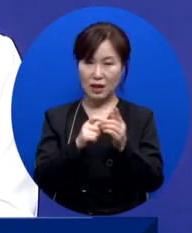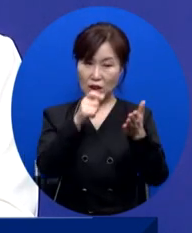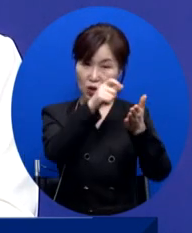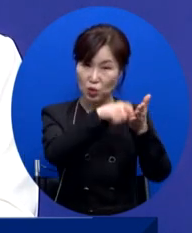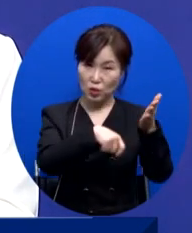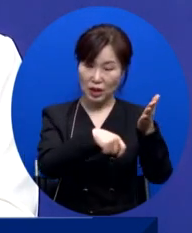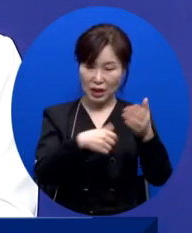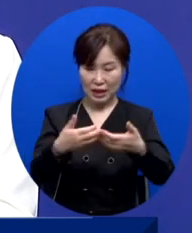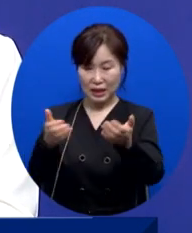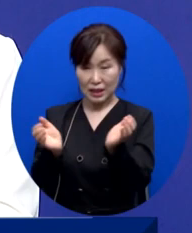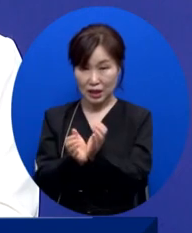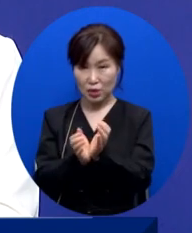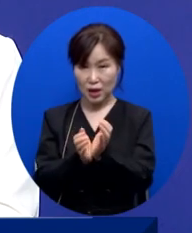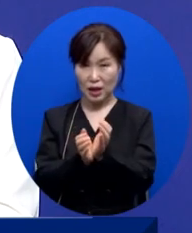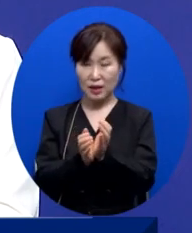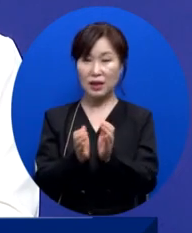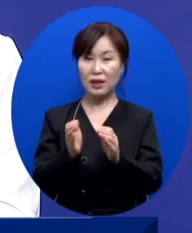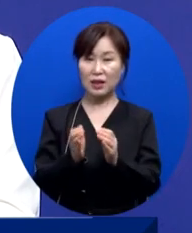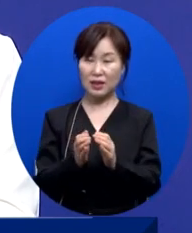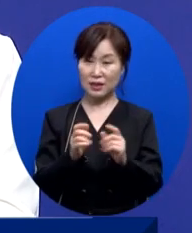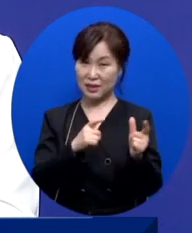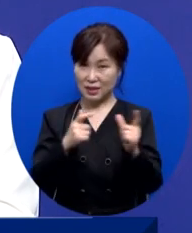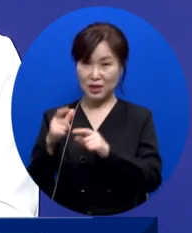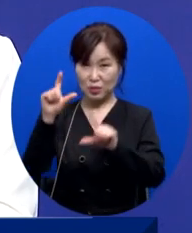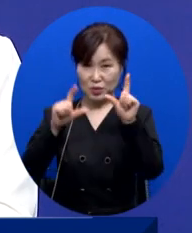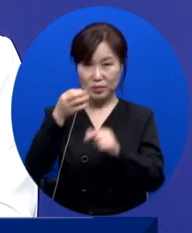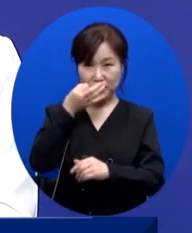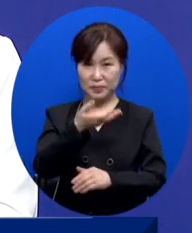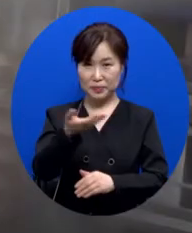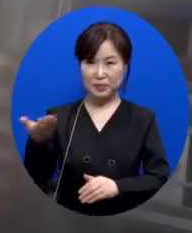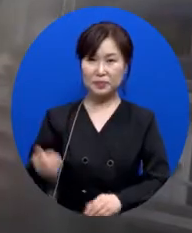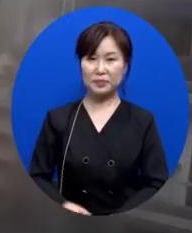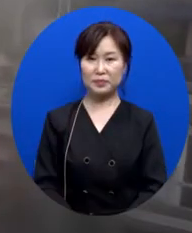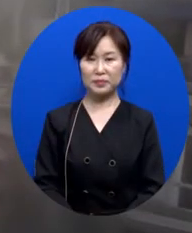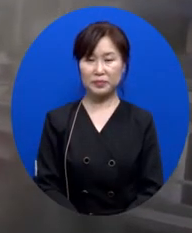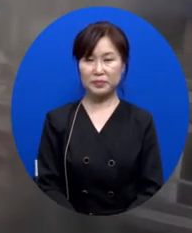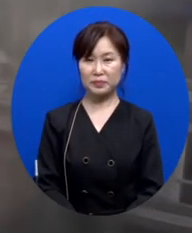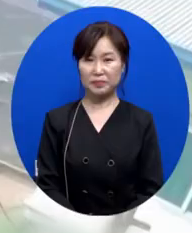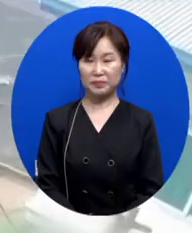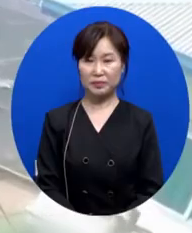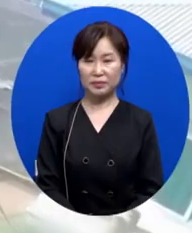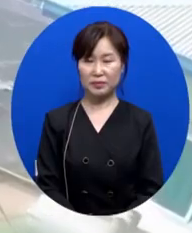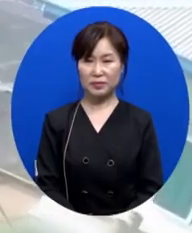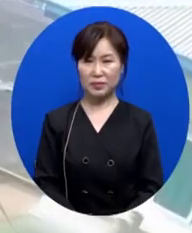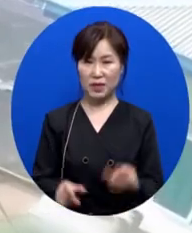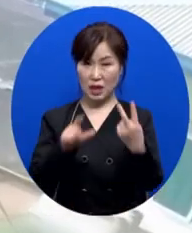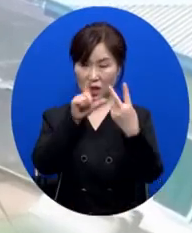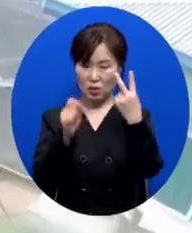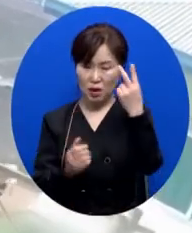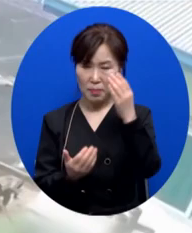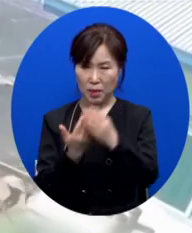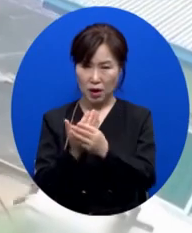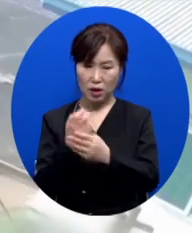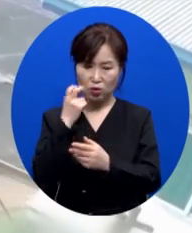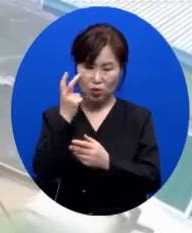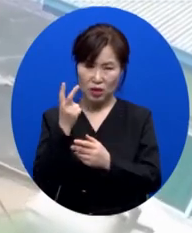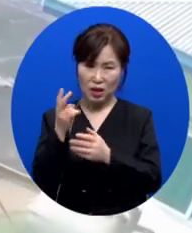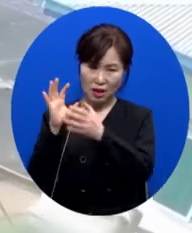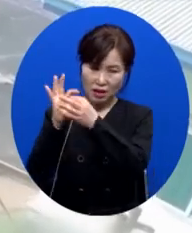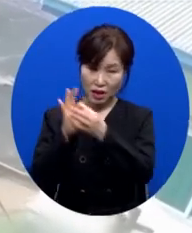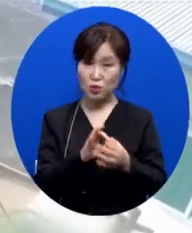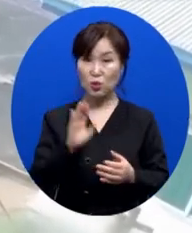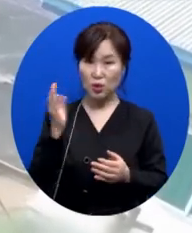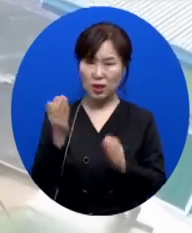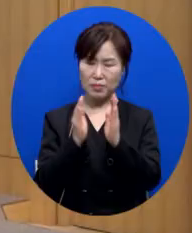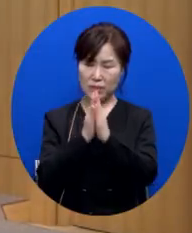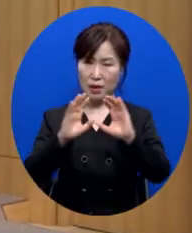기관의 대응책을 모아봤습니다 박세영 기자 입니다 지난 2월 발생해 두 달 넘게 이어지고 있는 미얀마